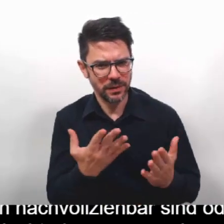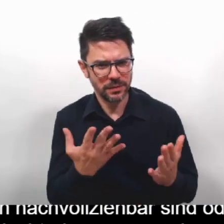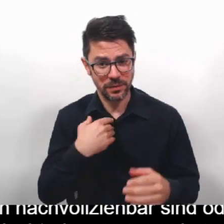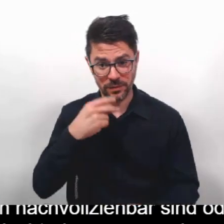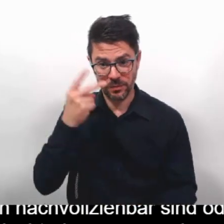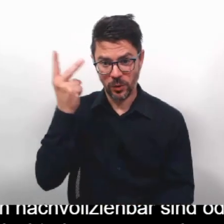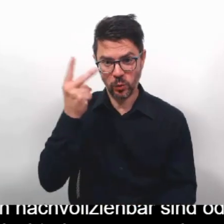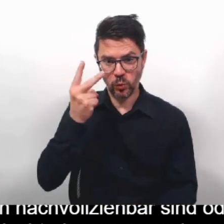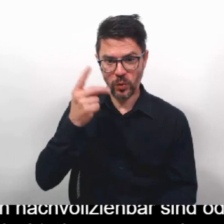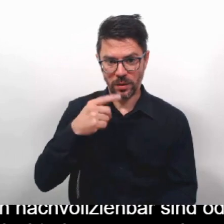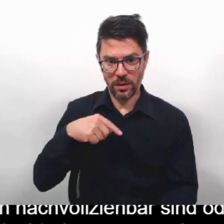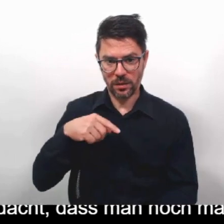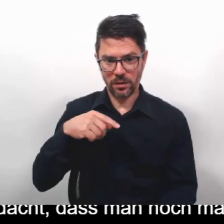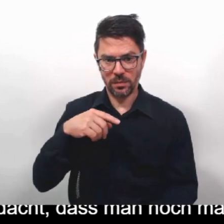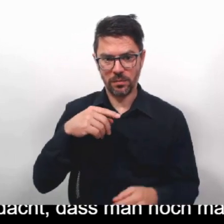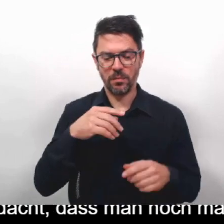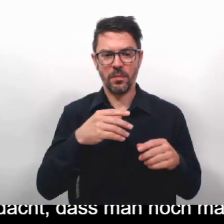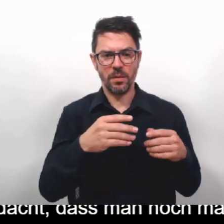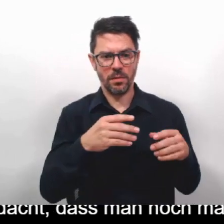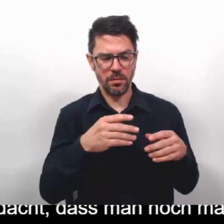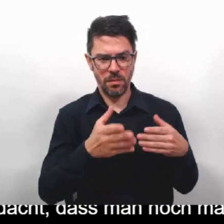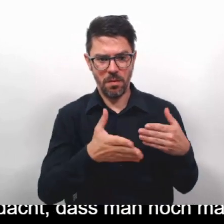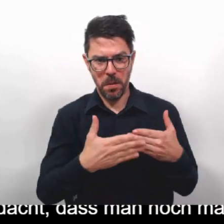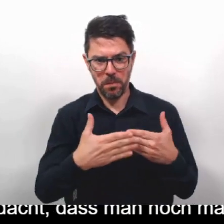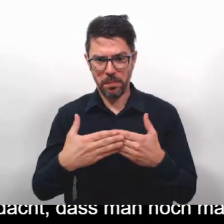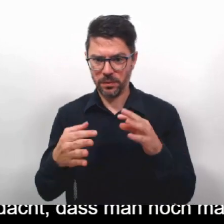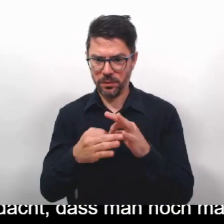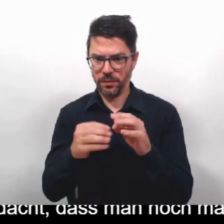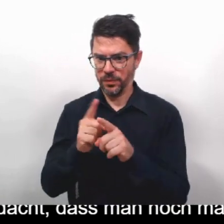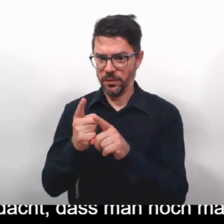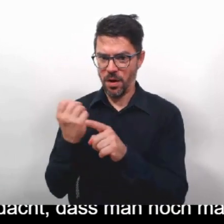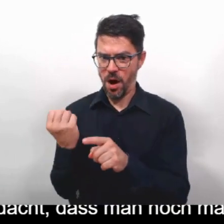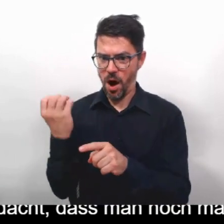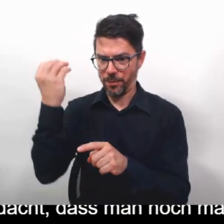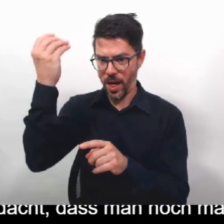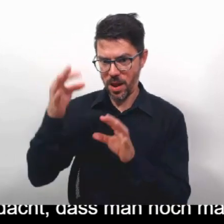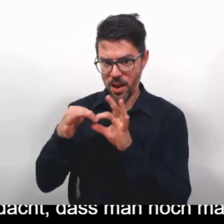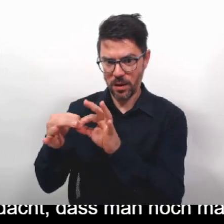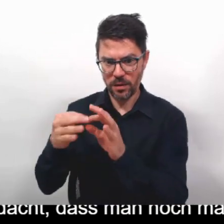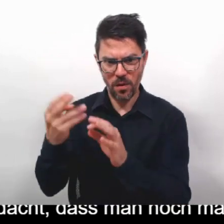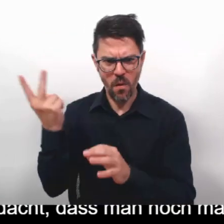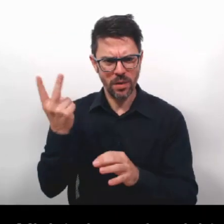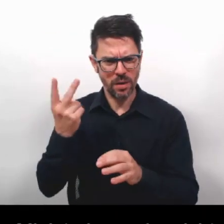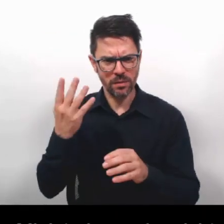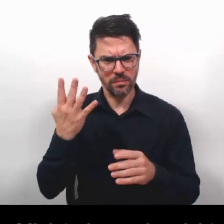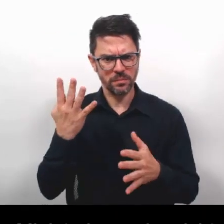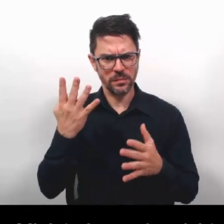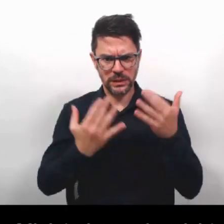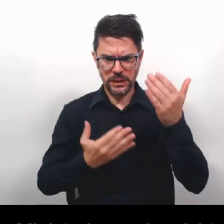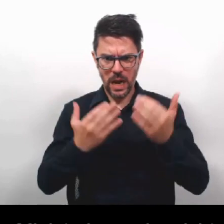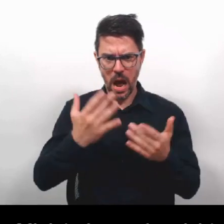dann, aber natürlich in Kooperation und auf Basis von objektivierbaren und nachvollziehbaren Zahlen und Kennzeichen.